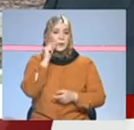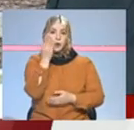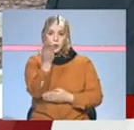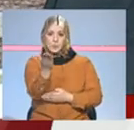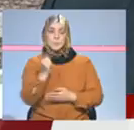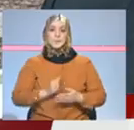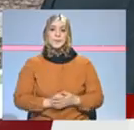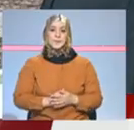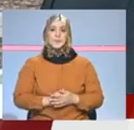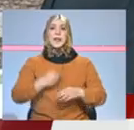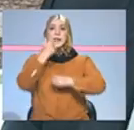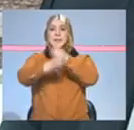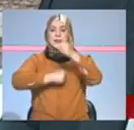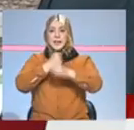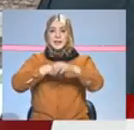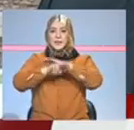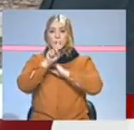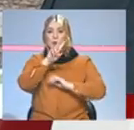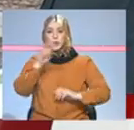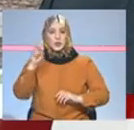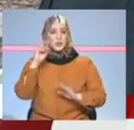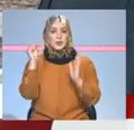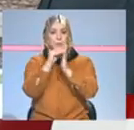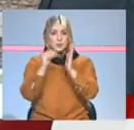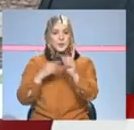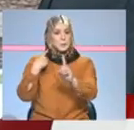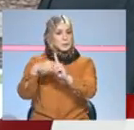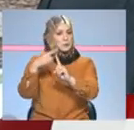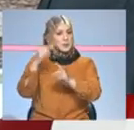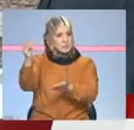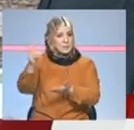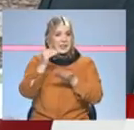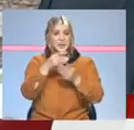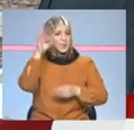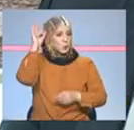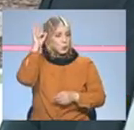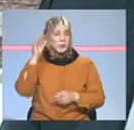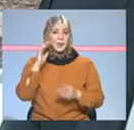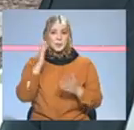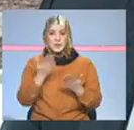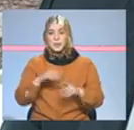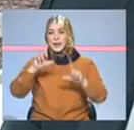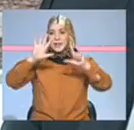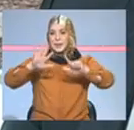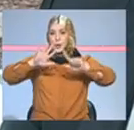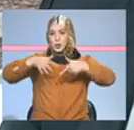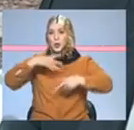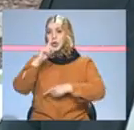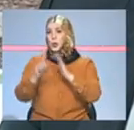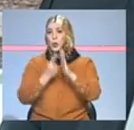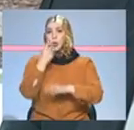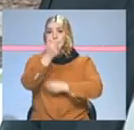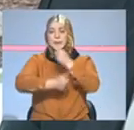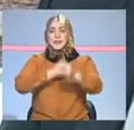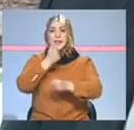أحمد. سنة 2021 معناها وقع تسجيل انتعاش على مستوى الصادرات التونسية. بالنسبة للسبع أشهر الأولى لسنة